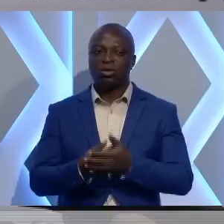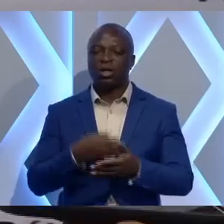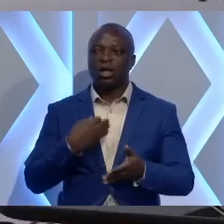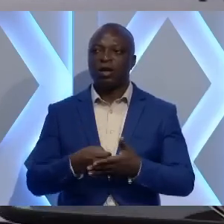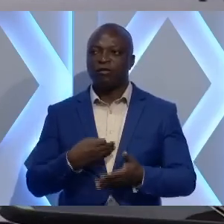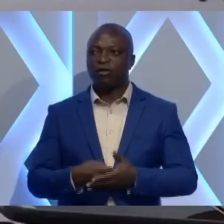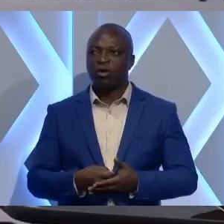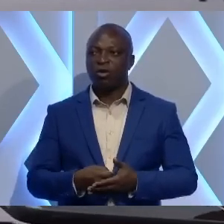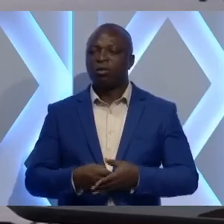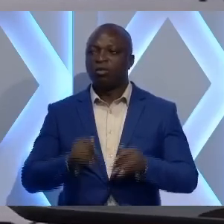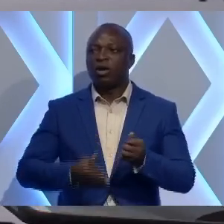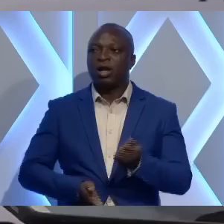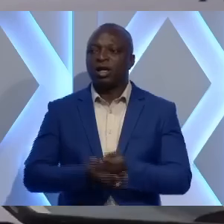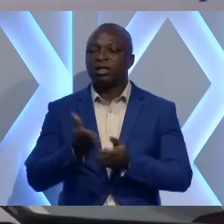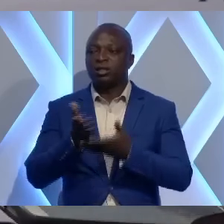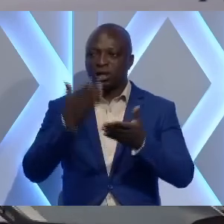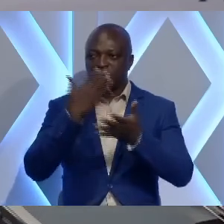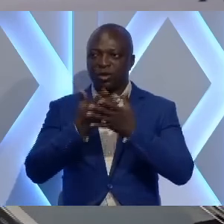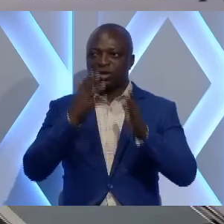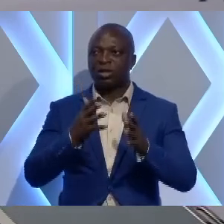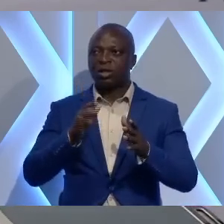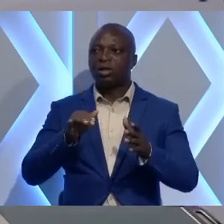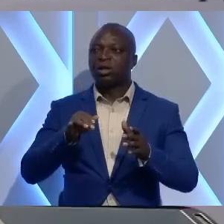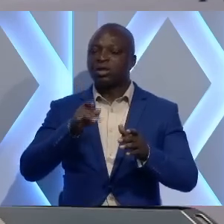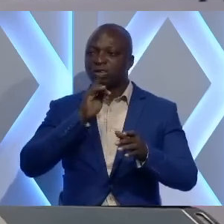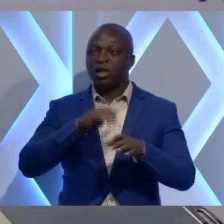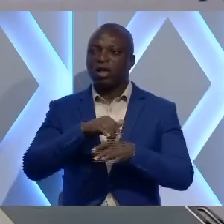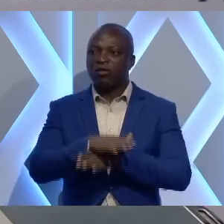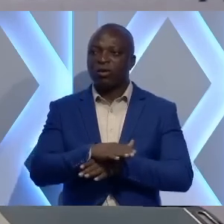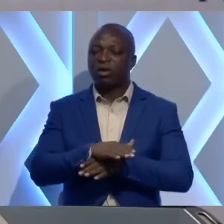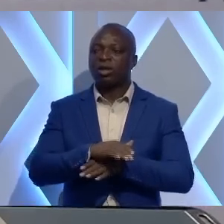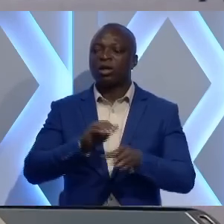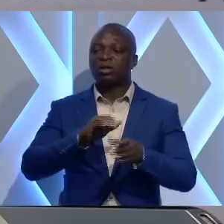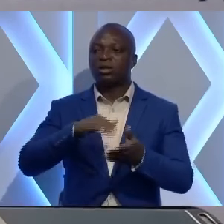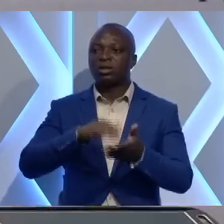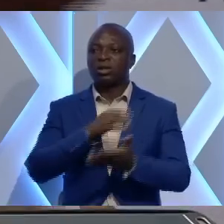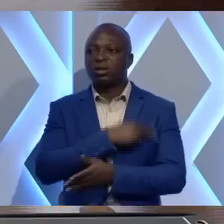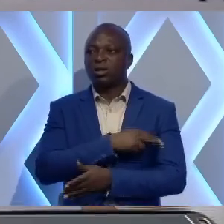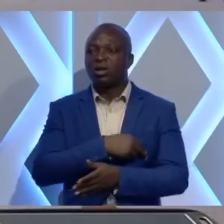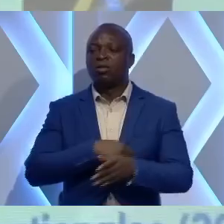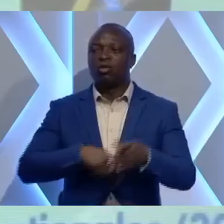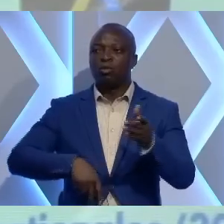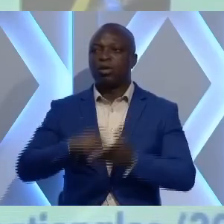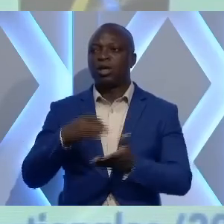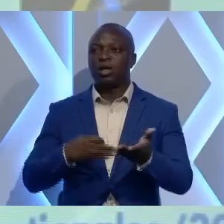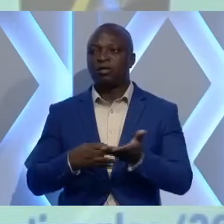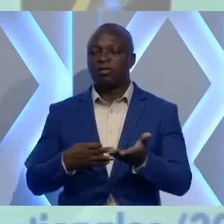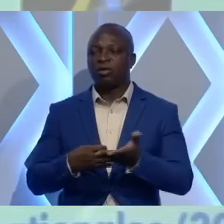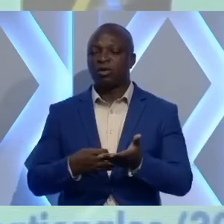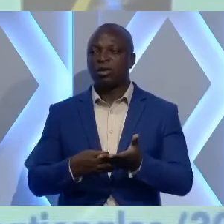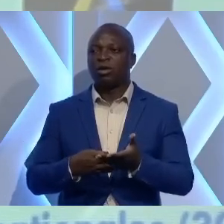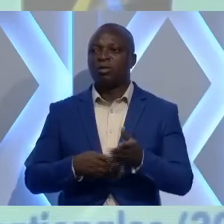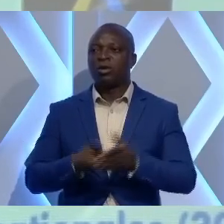fonds pour pouvoir aider les détenus qui seraient évacués vers la CHU pour pouvoir payer les bons de consultation. Nous avons créé un centre